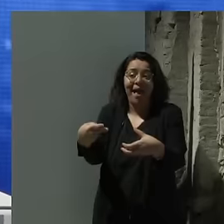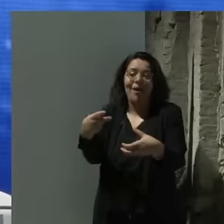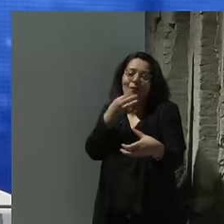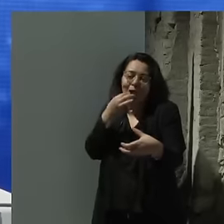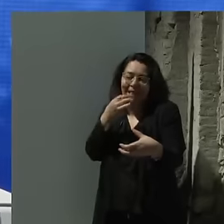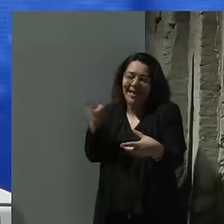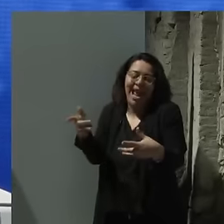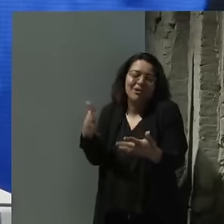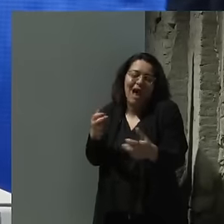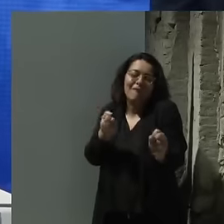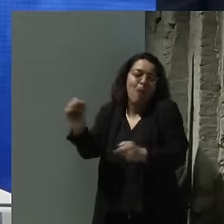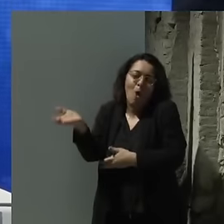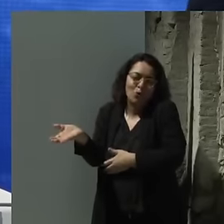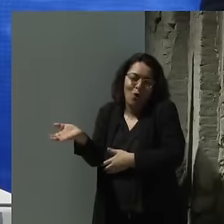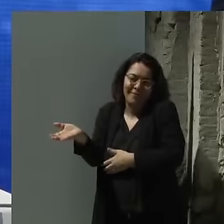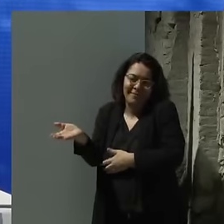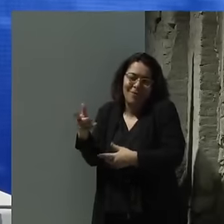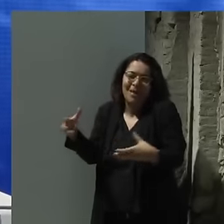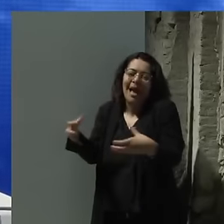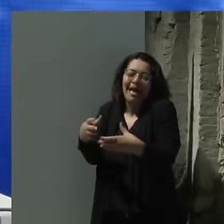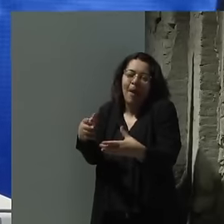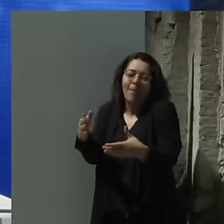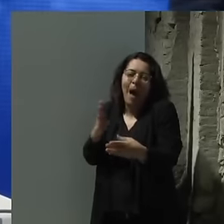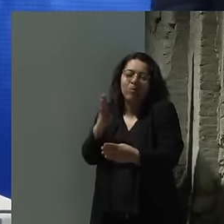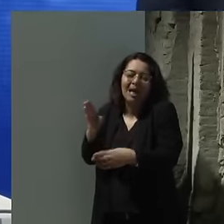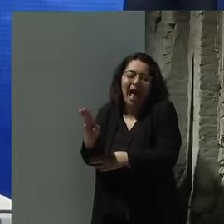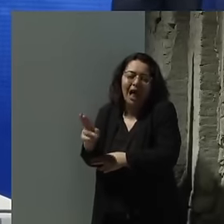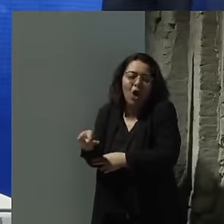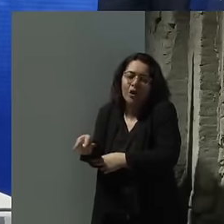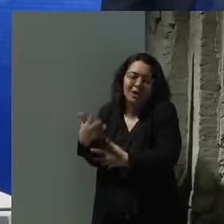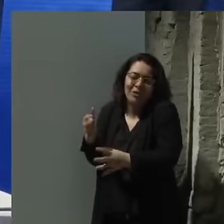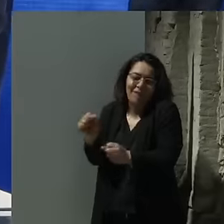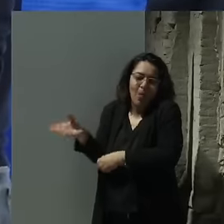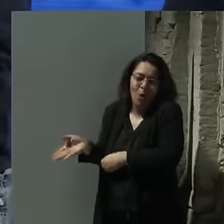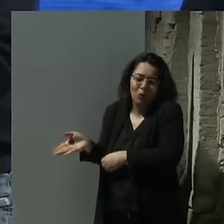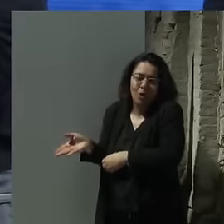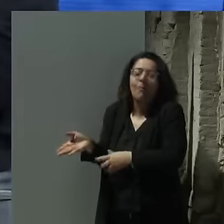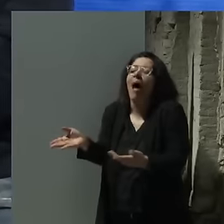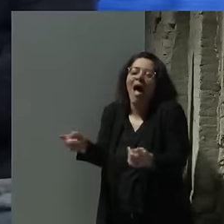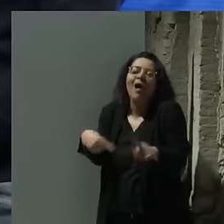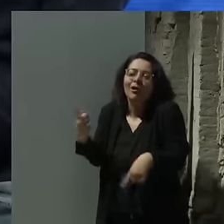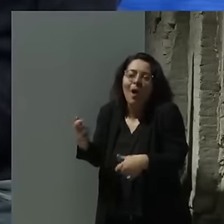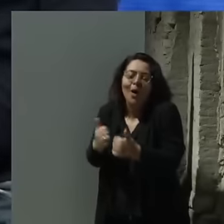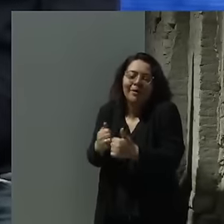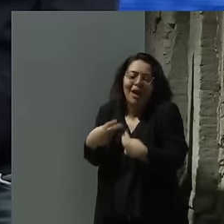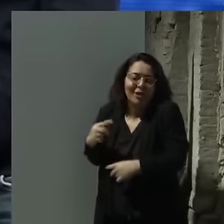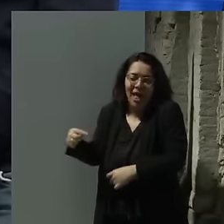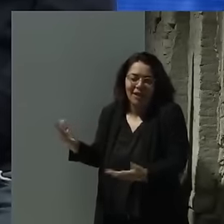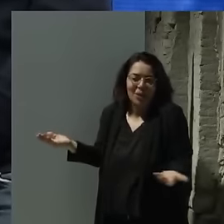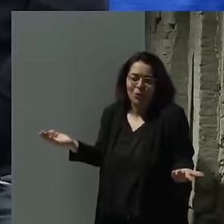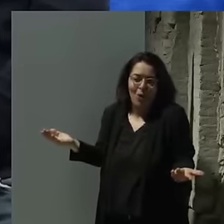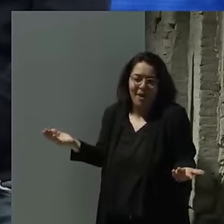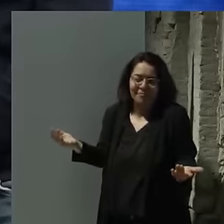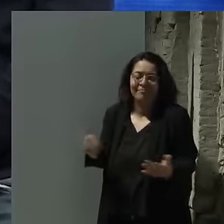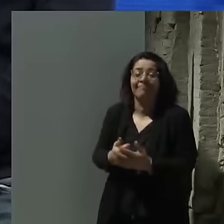ha sbagliato tutto nella sua vita, però con ciò ha pagato con la vita. quando invece Renato Curcio, quello che io non